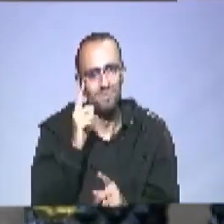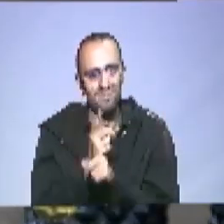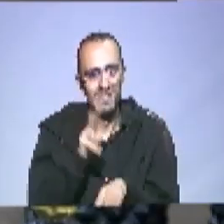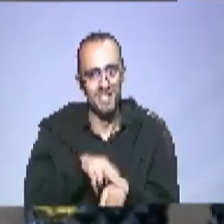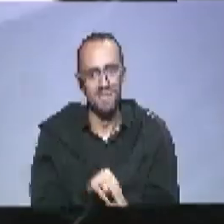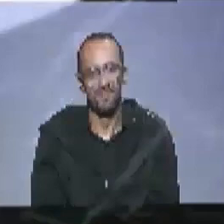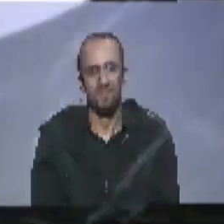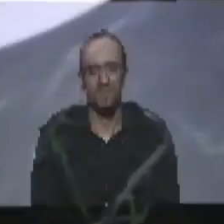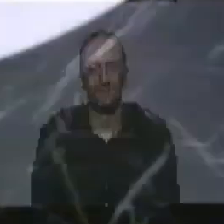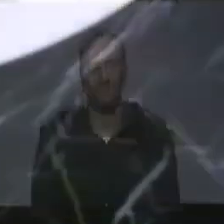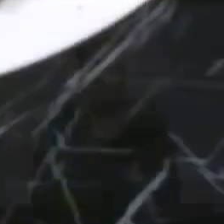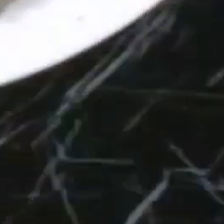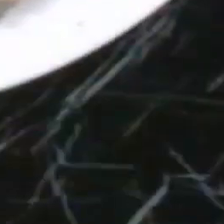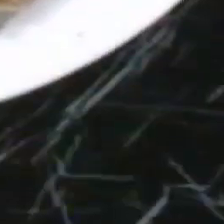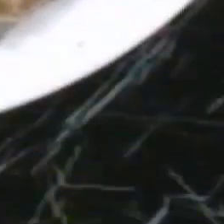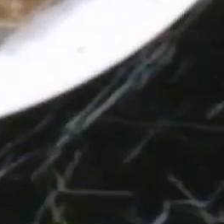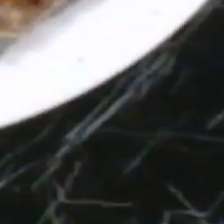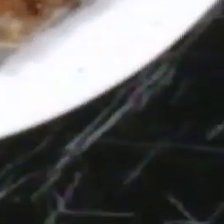اللقاء.